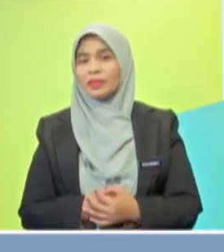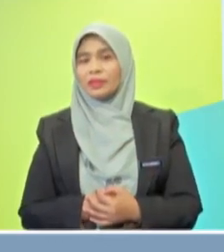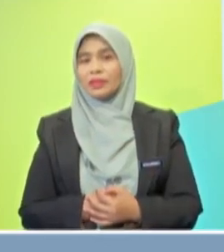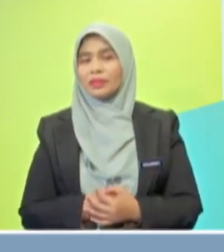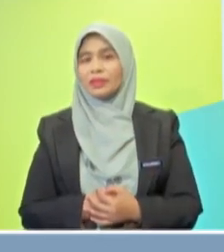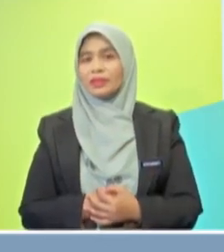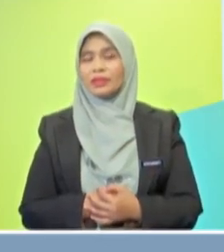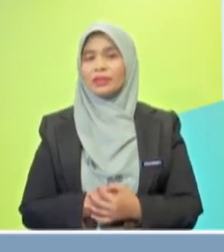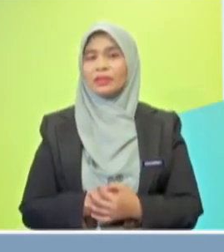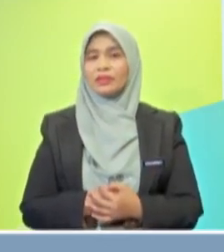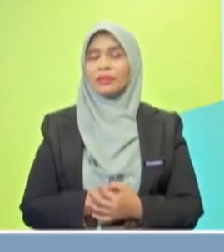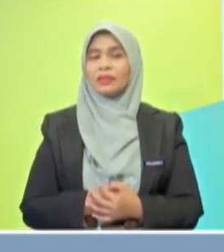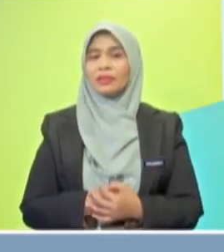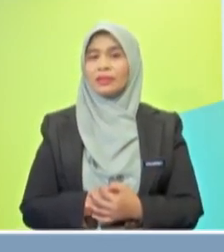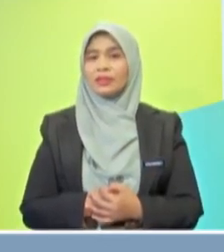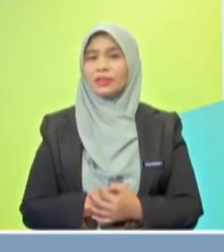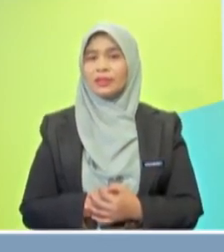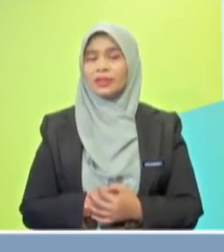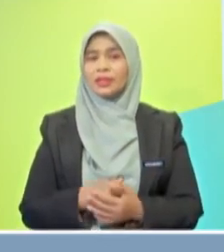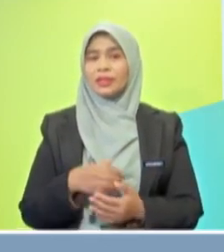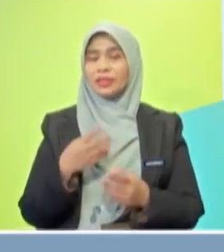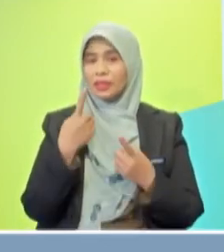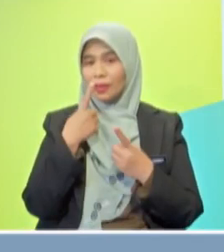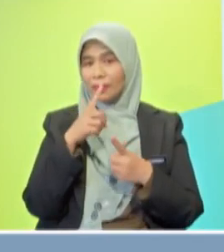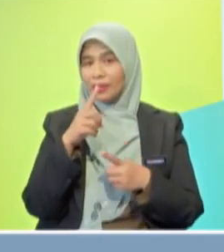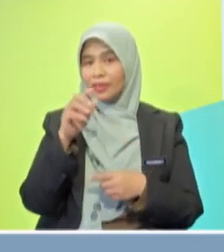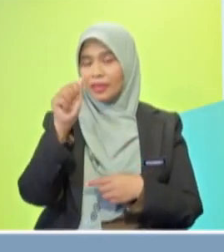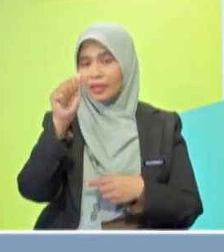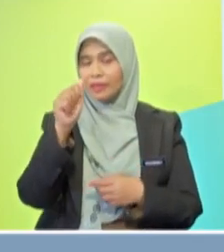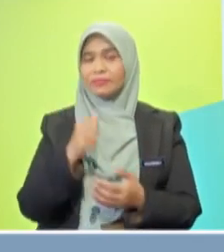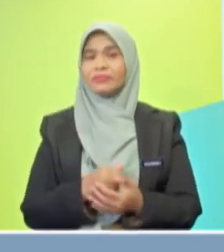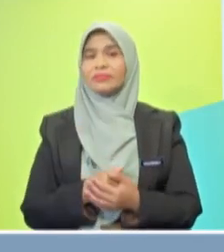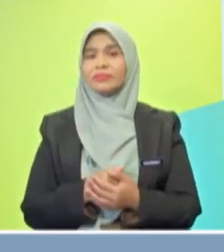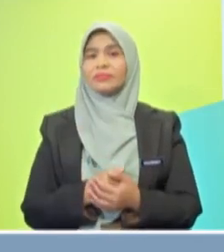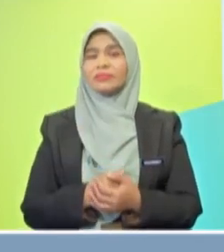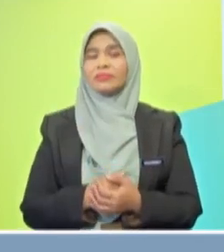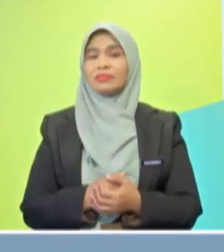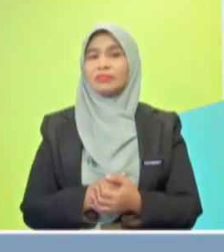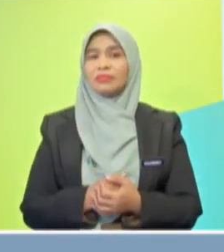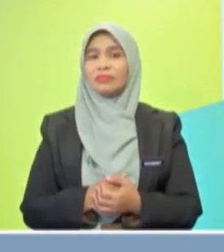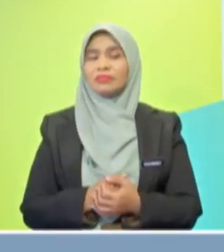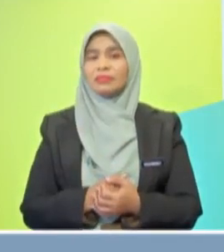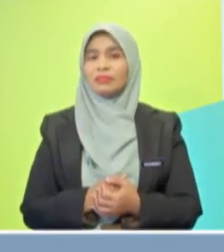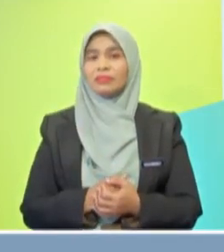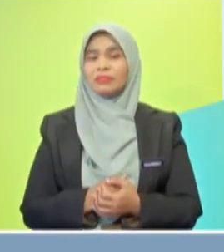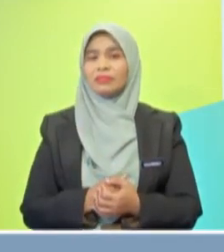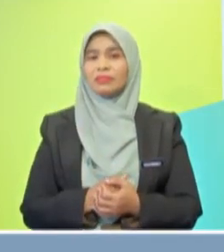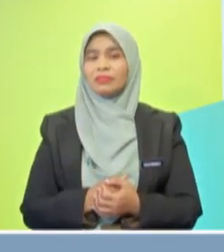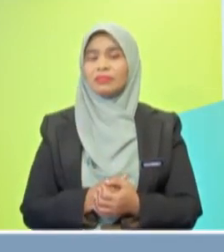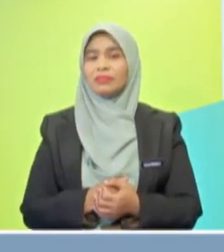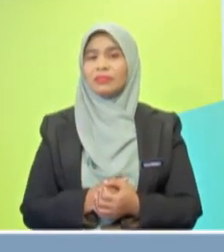Baik. Jawapannya ya? Saya rasa betul lah, Suzah. Yang tidak wajib ditutup. Mm-hmm. Jawapannya A ke